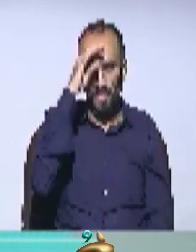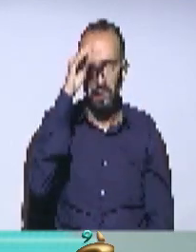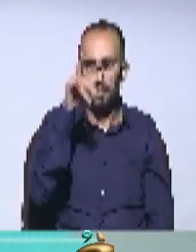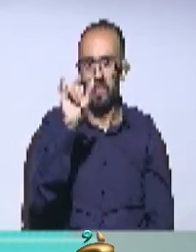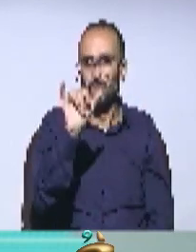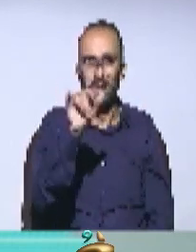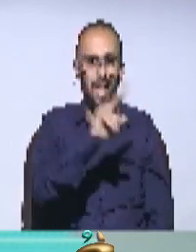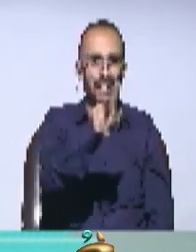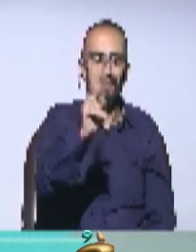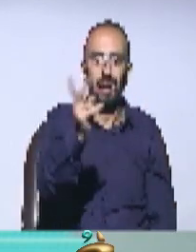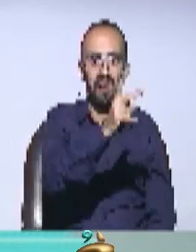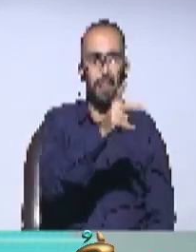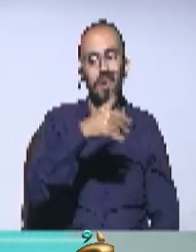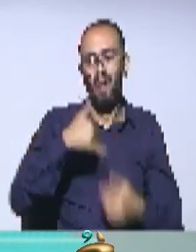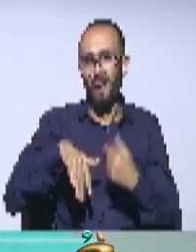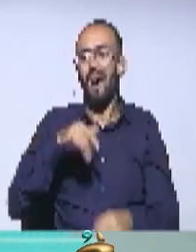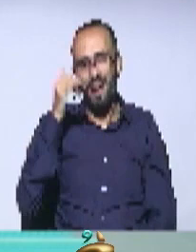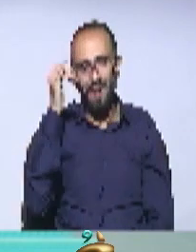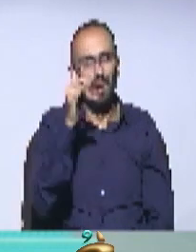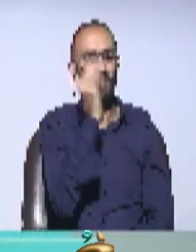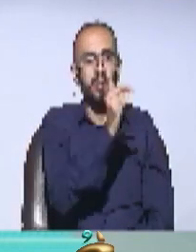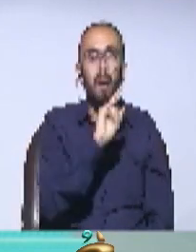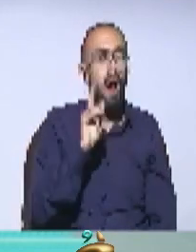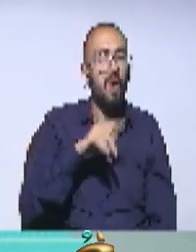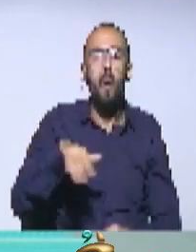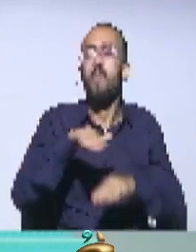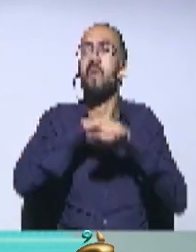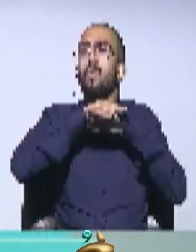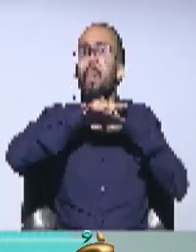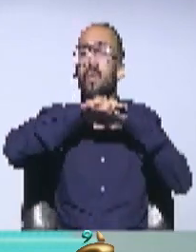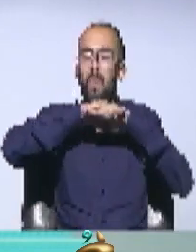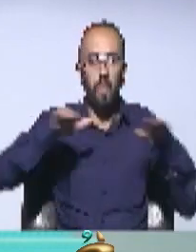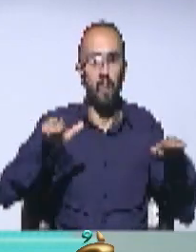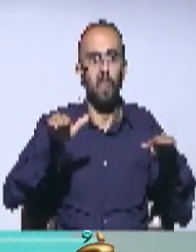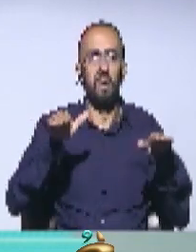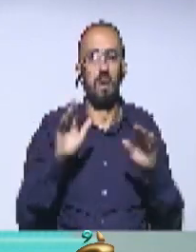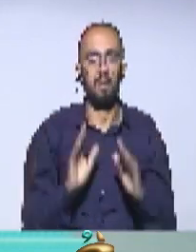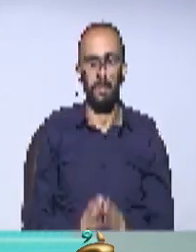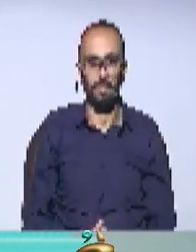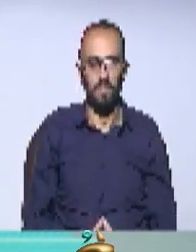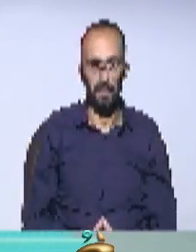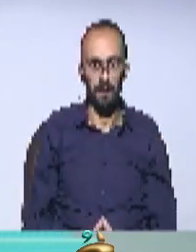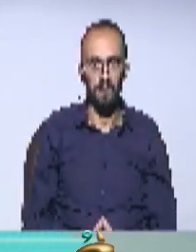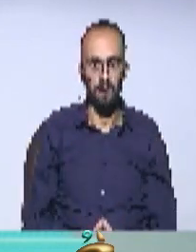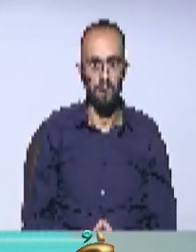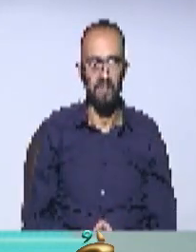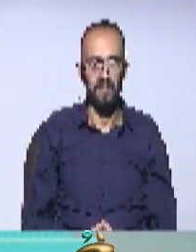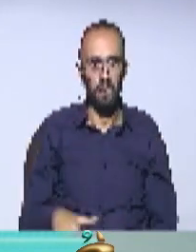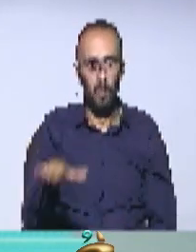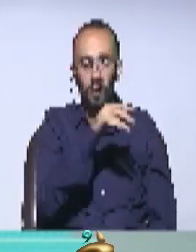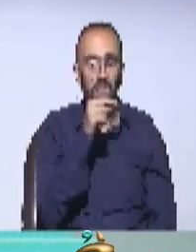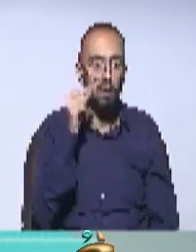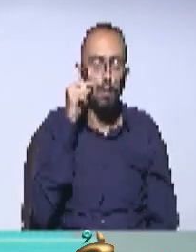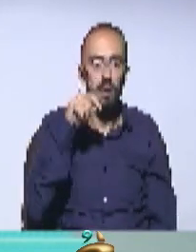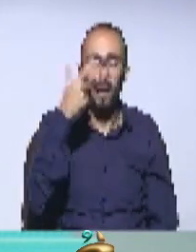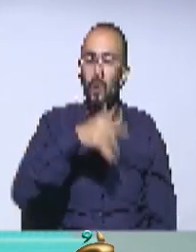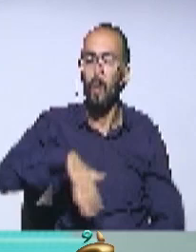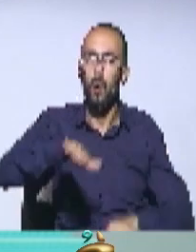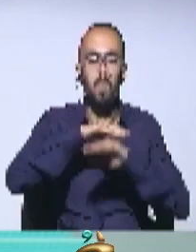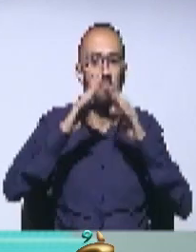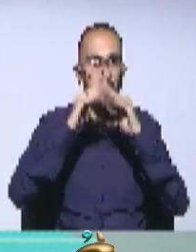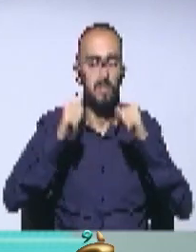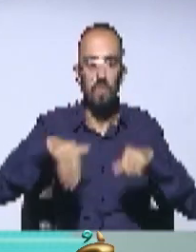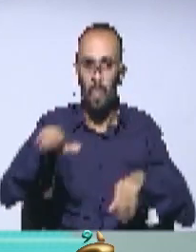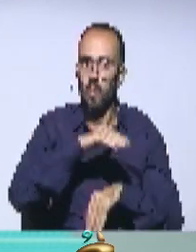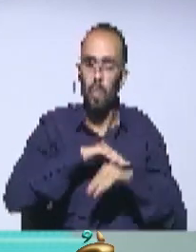تكون مهمتها ترسيخ قيم التسامح والسلام وعدم التمييز في المجتمع المصري بكافة الأشكال الثقافية